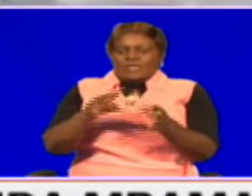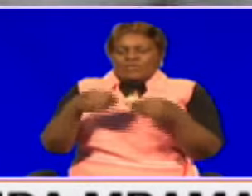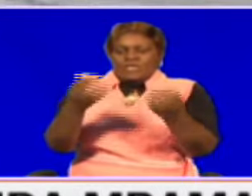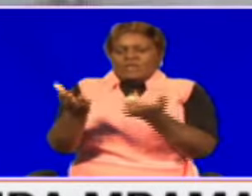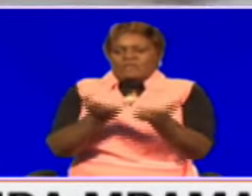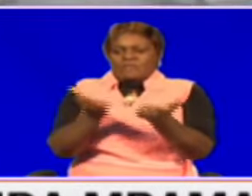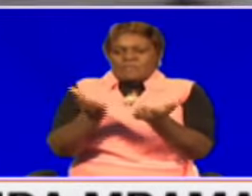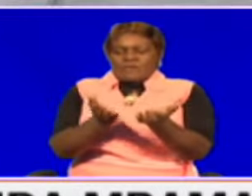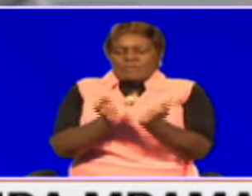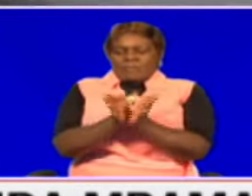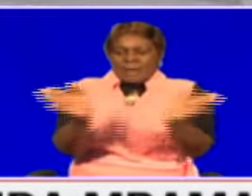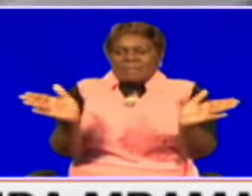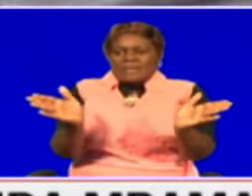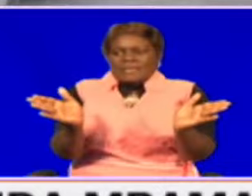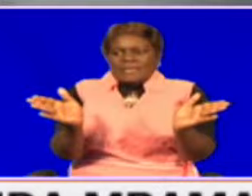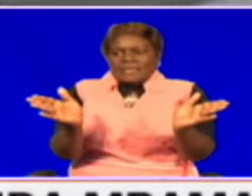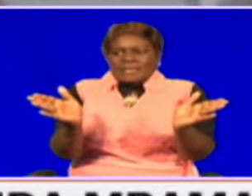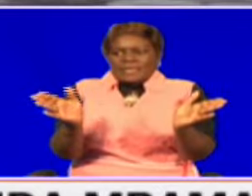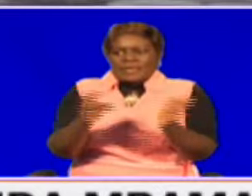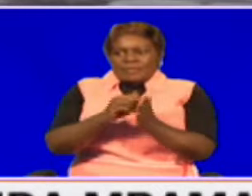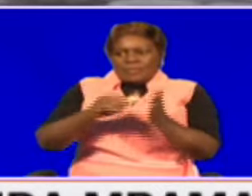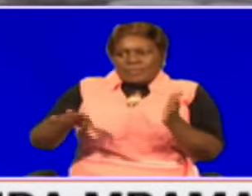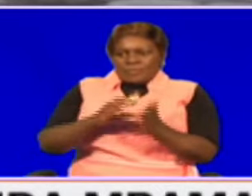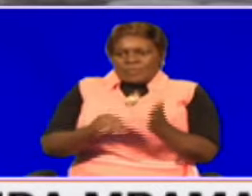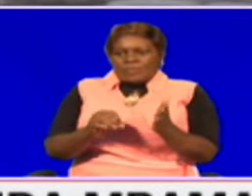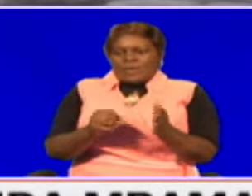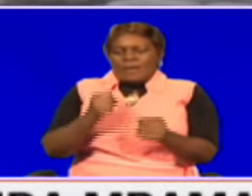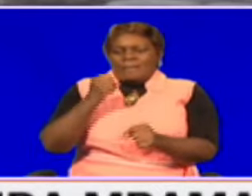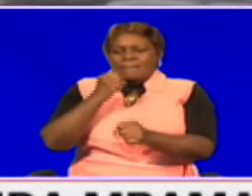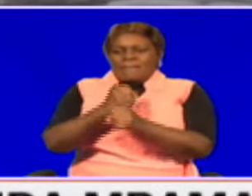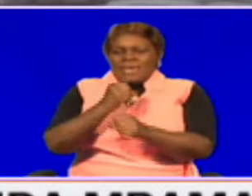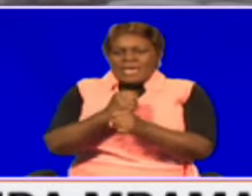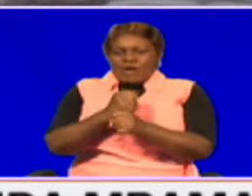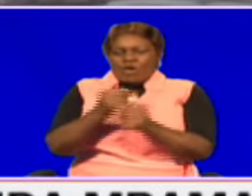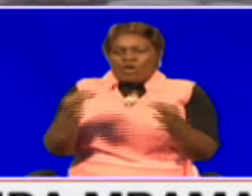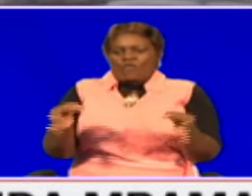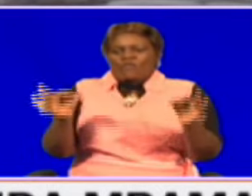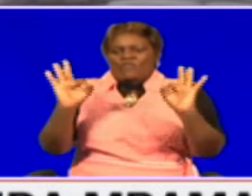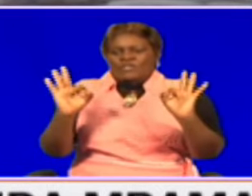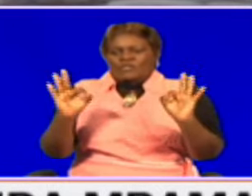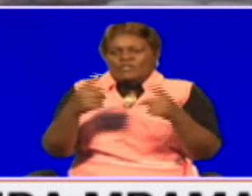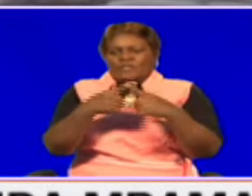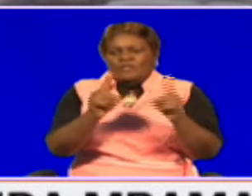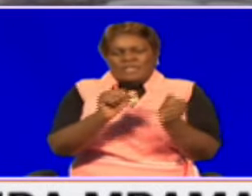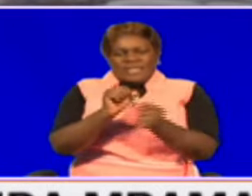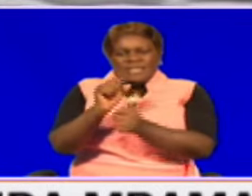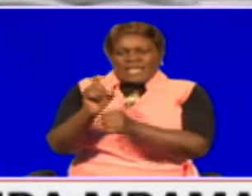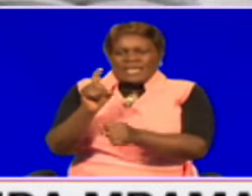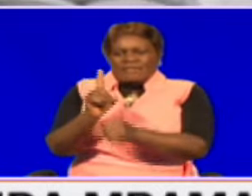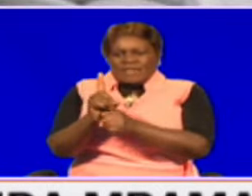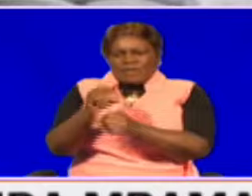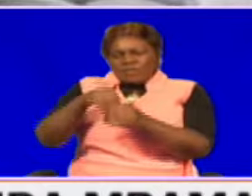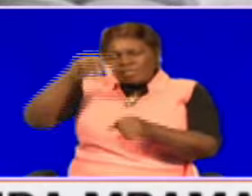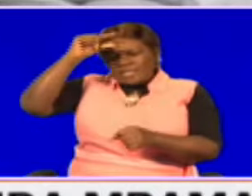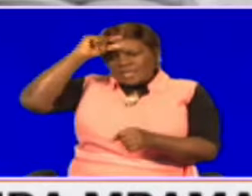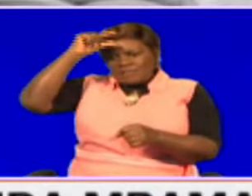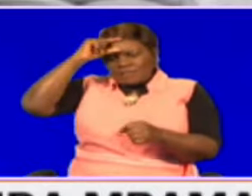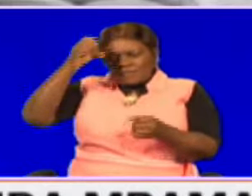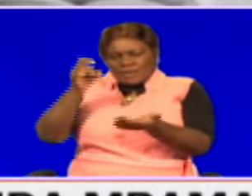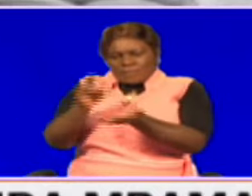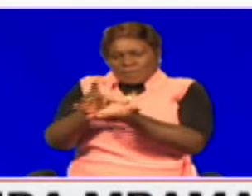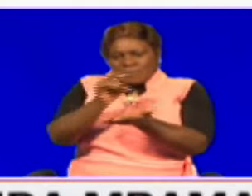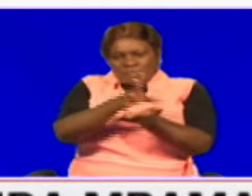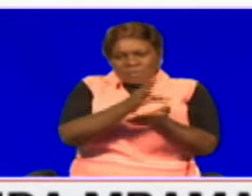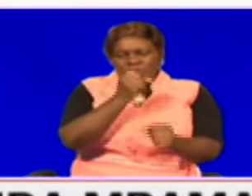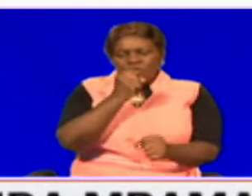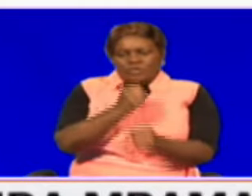matumizi ya umma na kusababisha uondoaji huo uliosababisha maafisa kutoka mashirika 11 ya serikali kusimamishwa